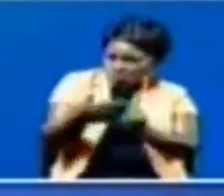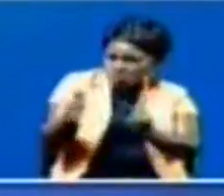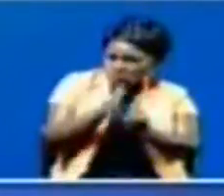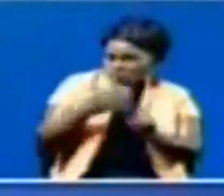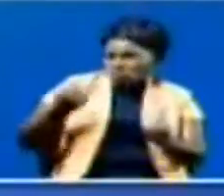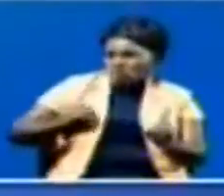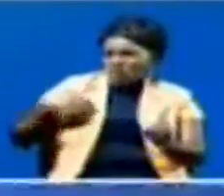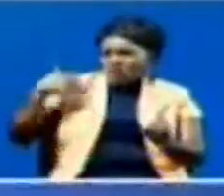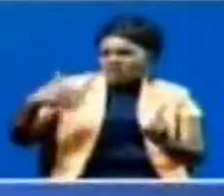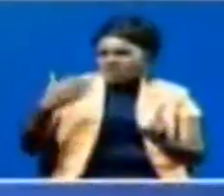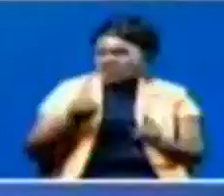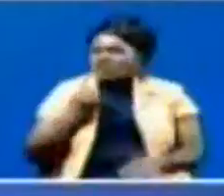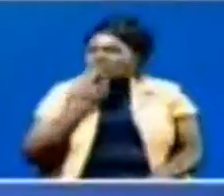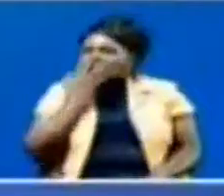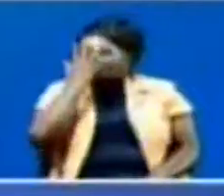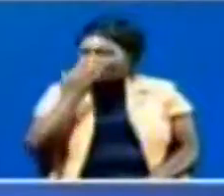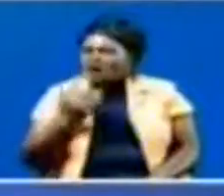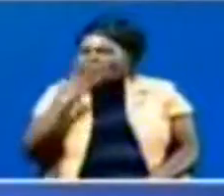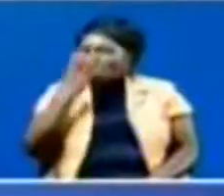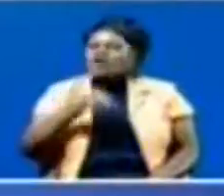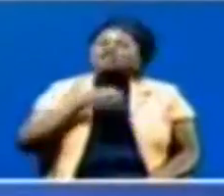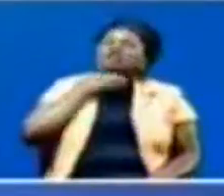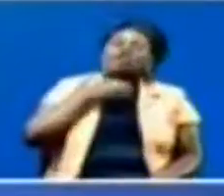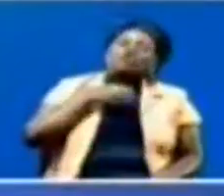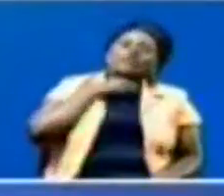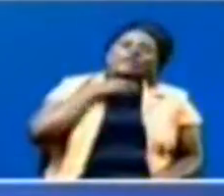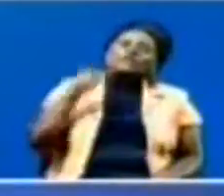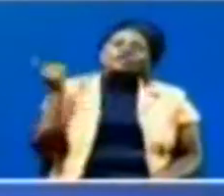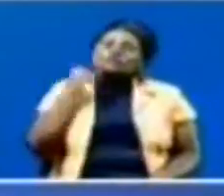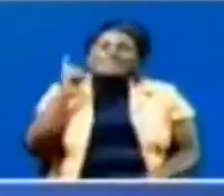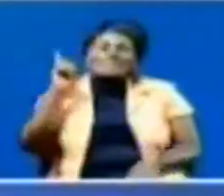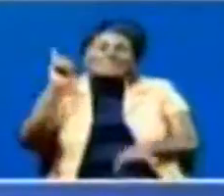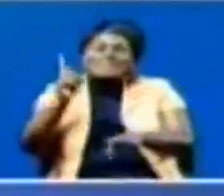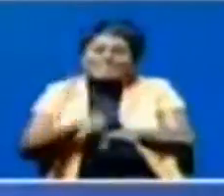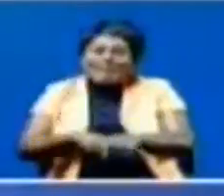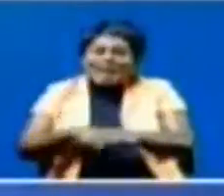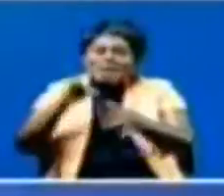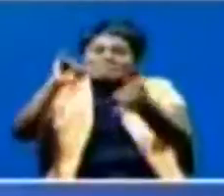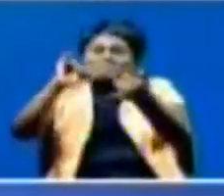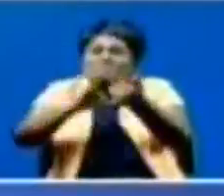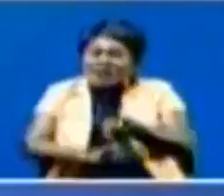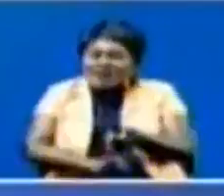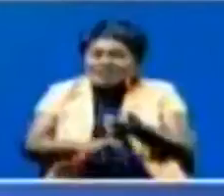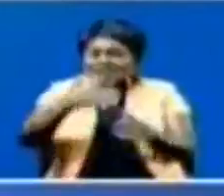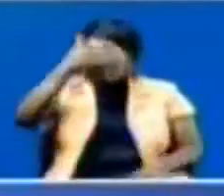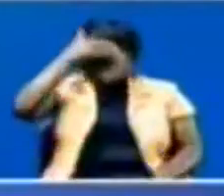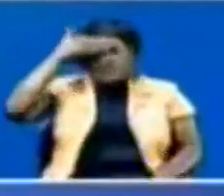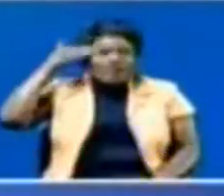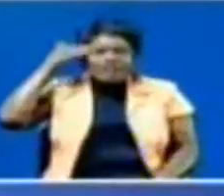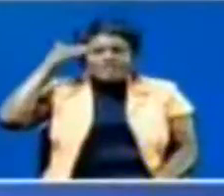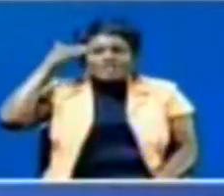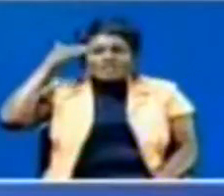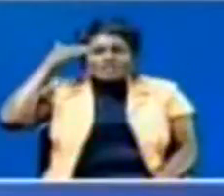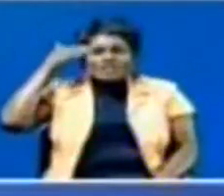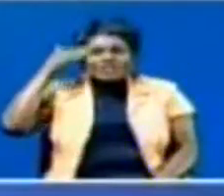Kila siku ni maua, kila siku ni chokoleti, kila siku ni peremende, lakini ikifika kwenye ndoa mambo yale yanasaulika kabisa. Sijui kama kazi wakubaliana